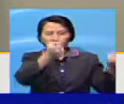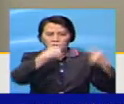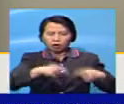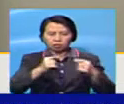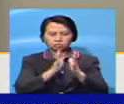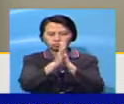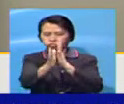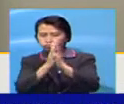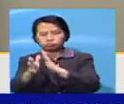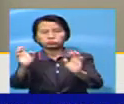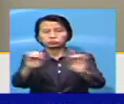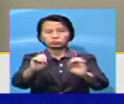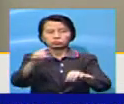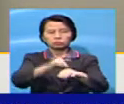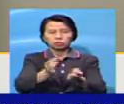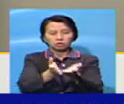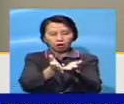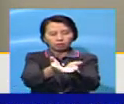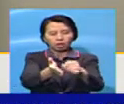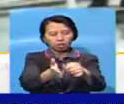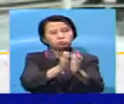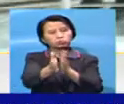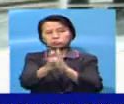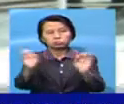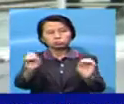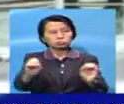perhimpunan wajib awal pagi di kapal KD perantau